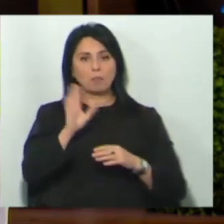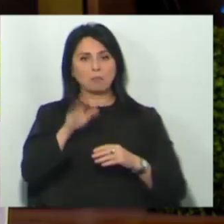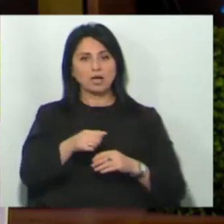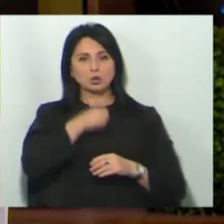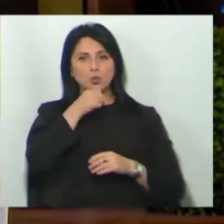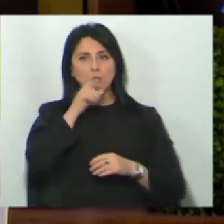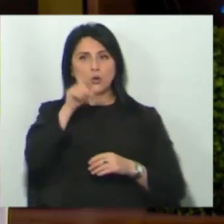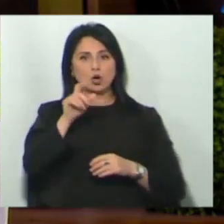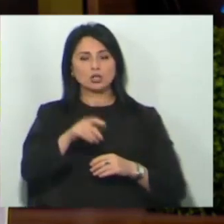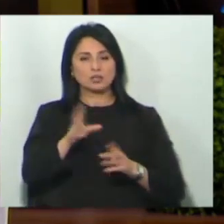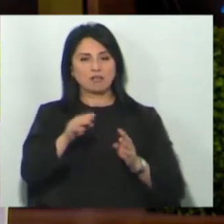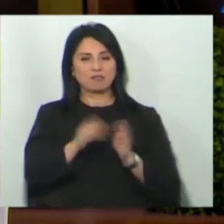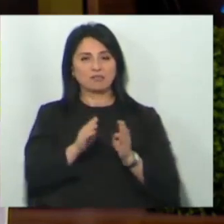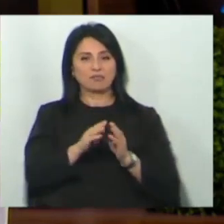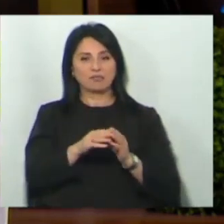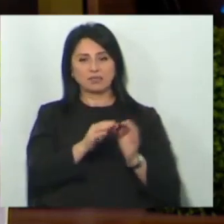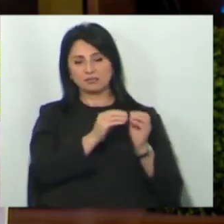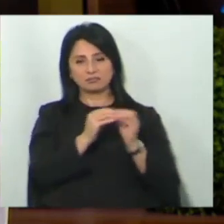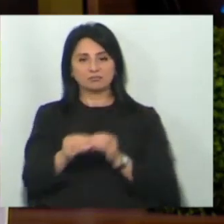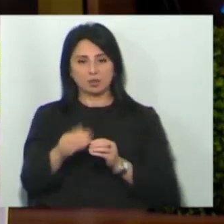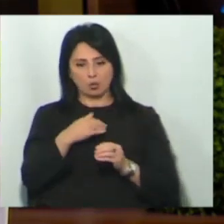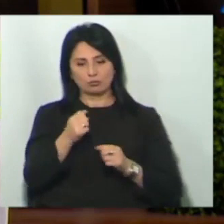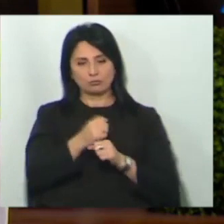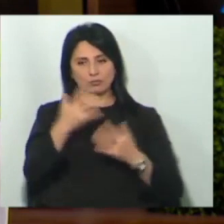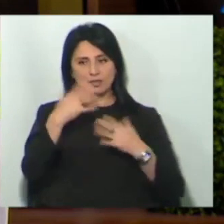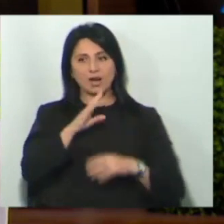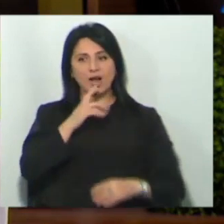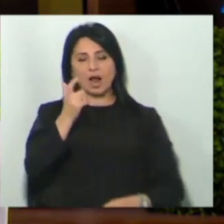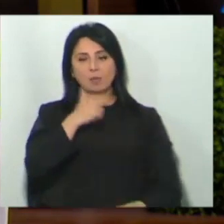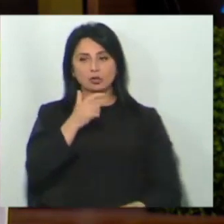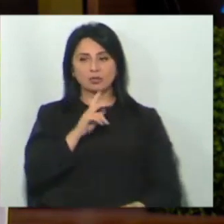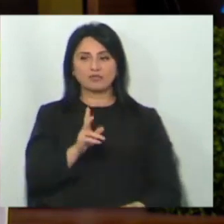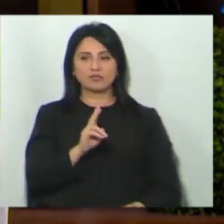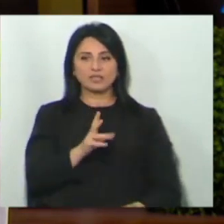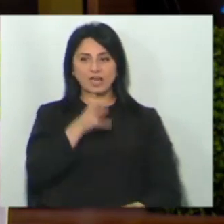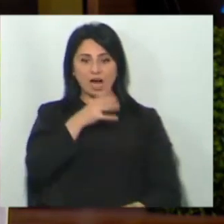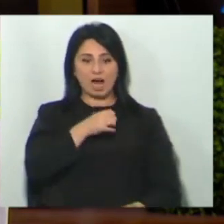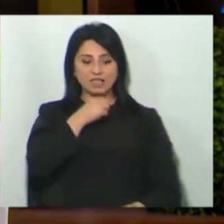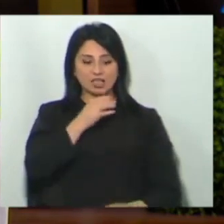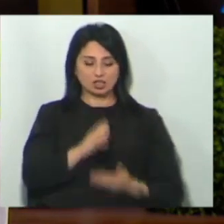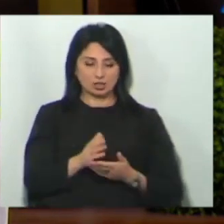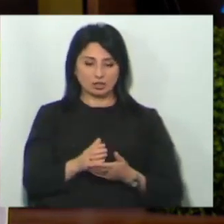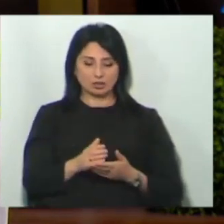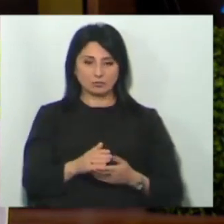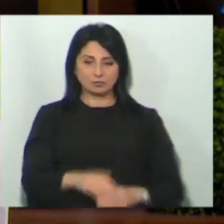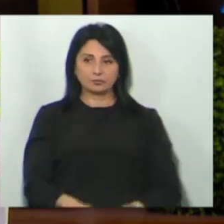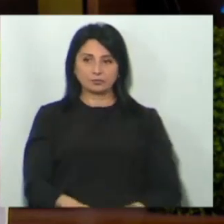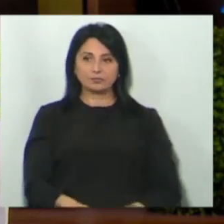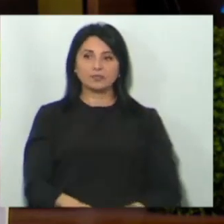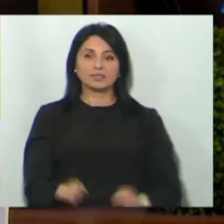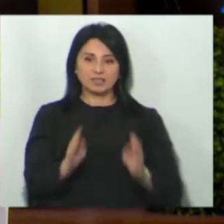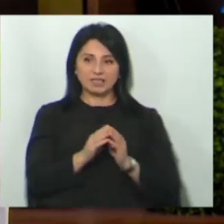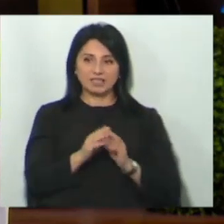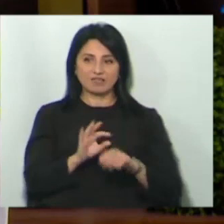თაობის წარმომადგენლებს მინდა განსაკუთრებით მიმართო, ანუ ის ქალბატონები, რომლებიც ასაკში არიან,